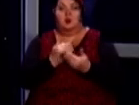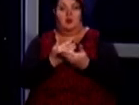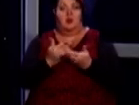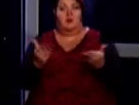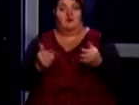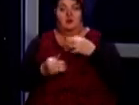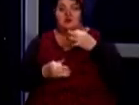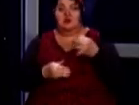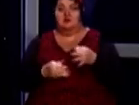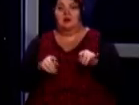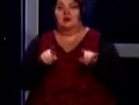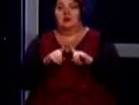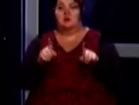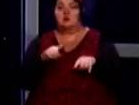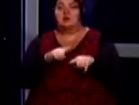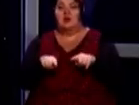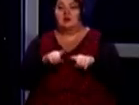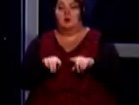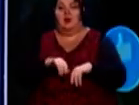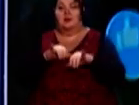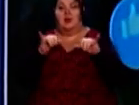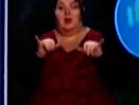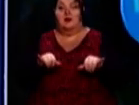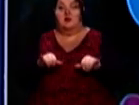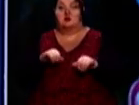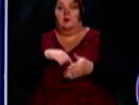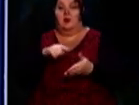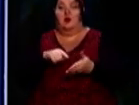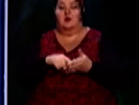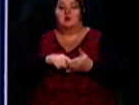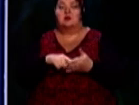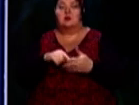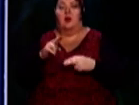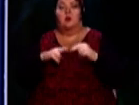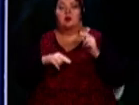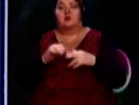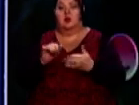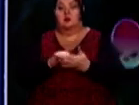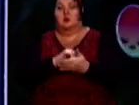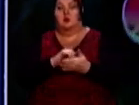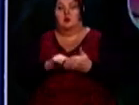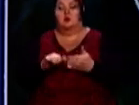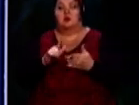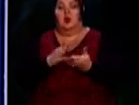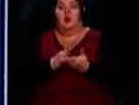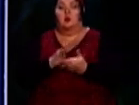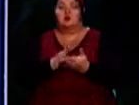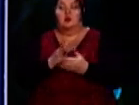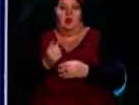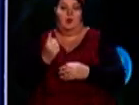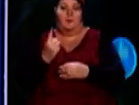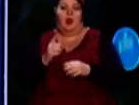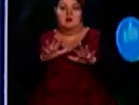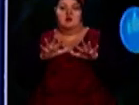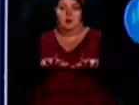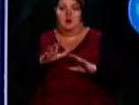що за темпами нарощування містобудівної документації Полтавська область на сьогоднішній день посідає чи не перше місце